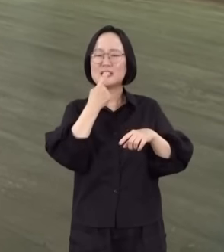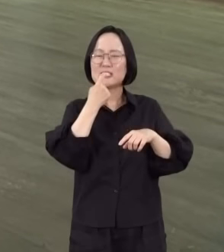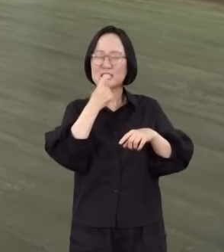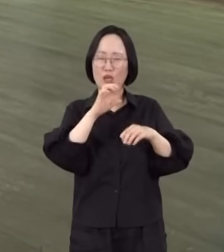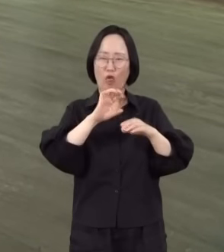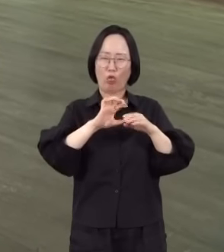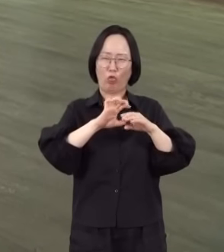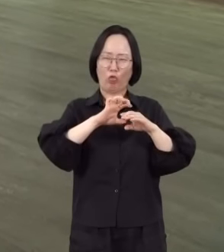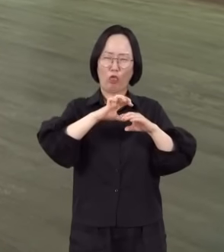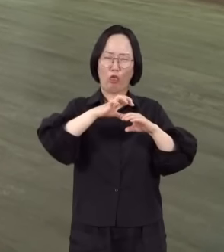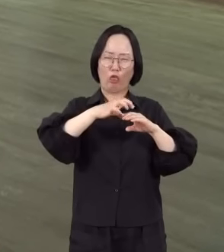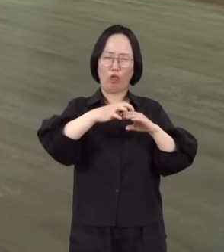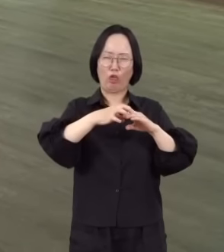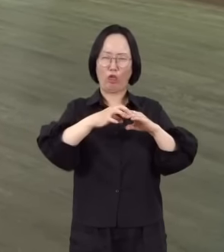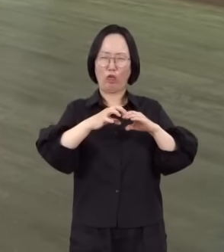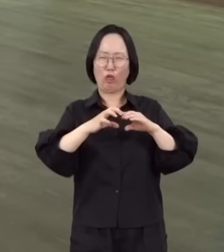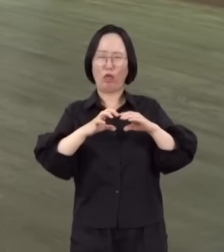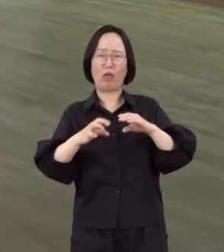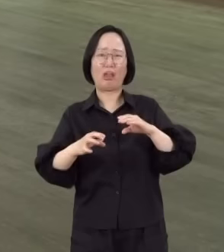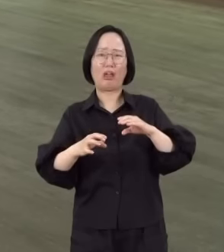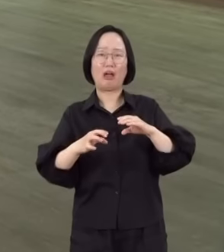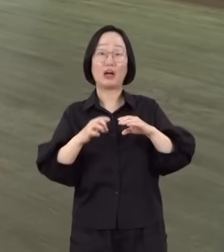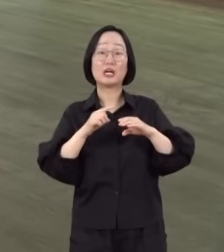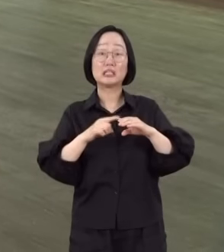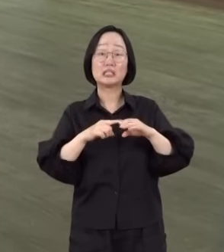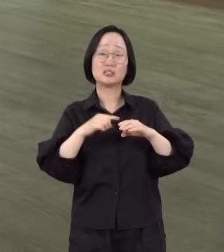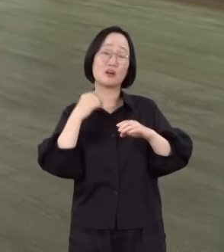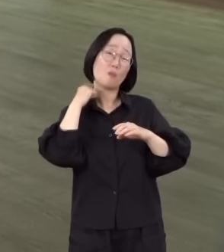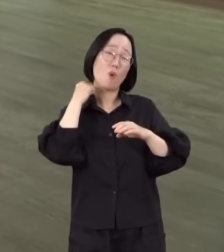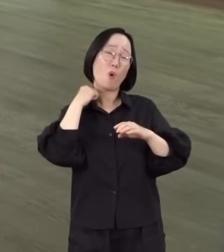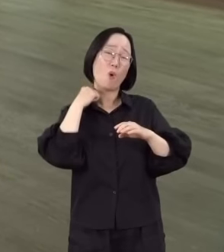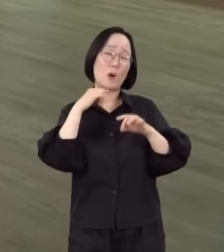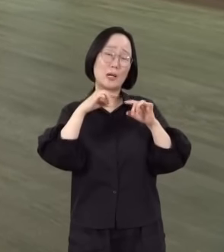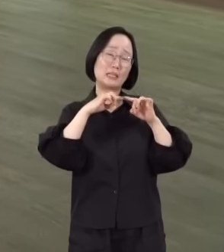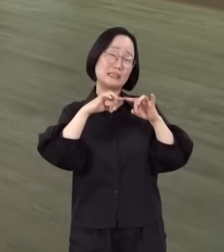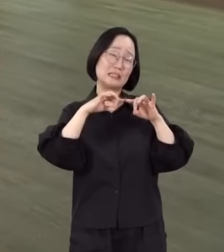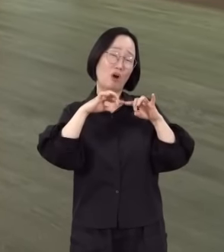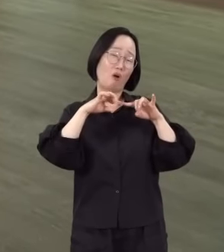꼈는데이 목뼈에 신경을 이렇게 이제 누르고 있는